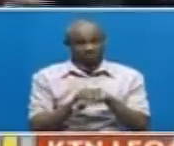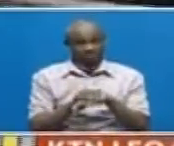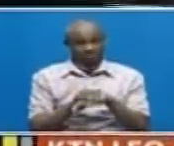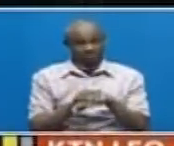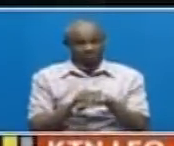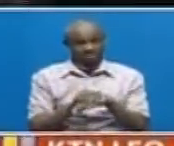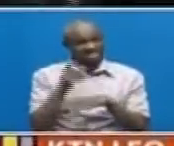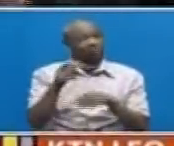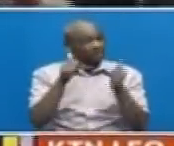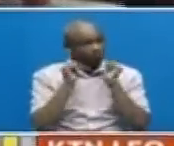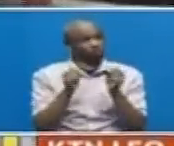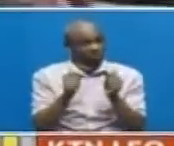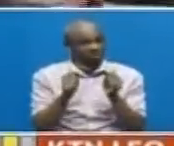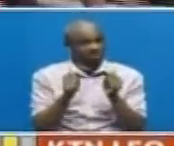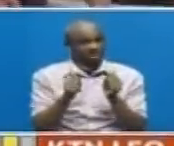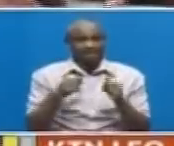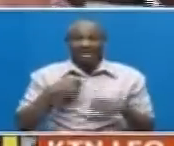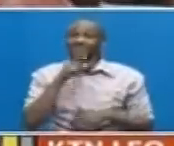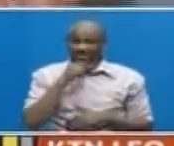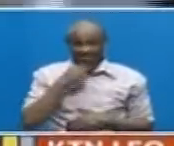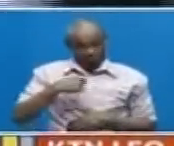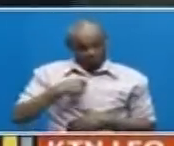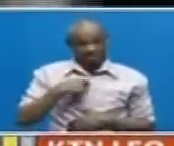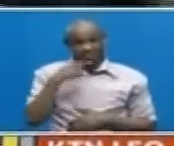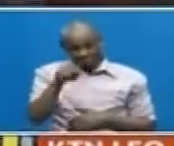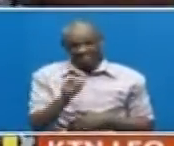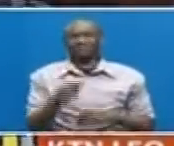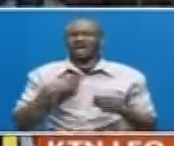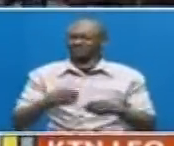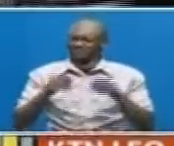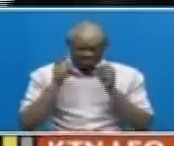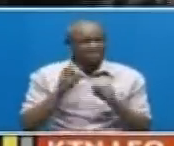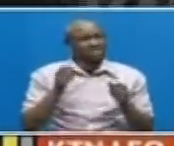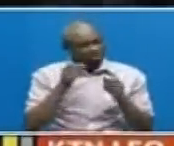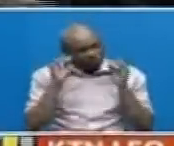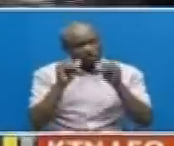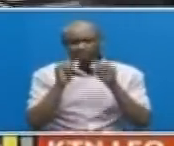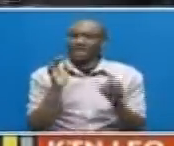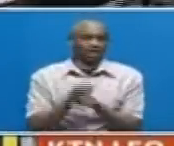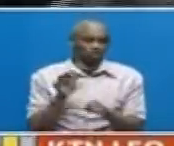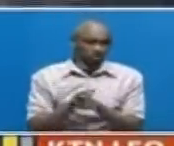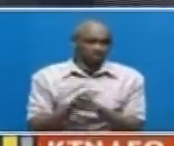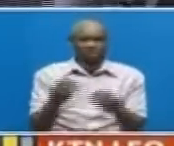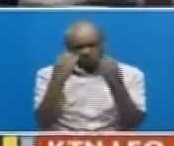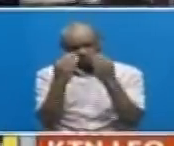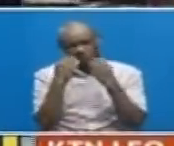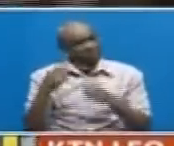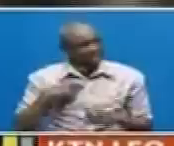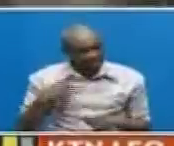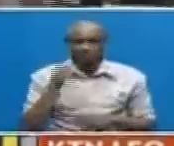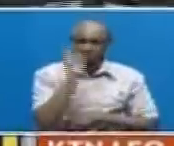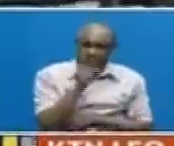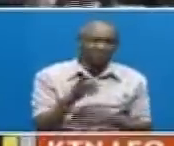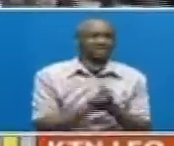Na ni kitu poa sana. Also my dad actually ni mtu ame instill a lot of discipline in me. And things like being late, you